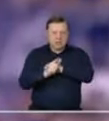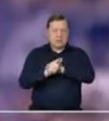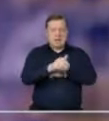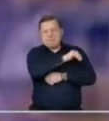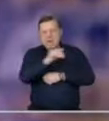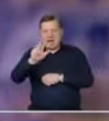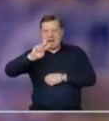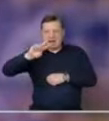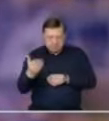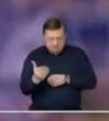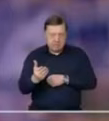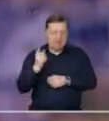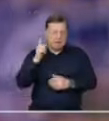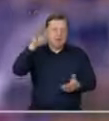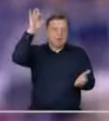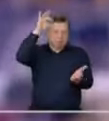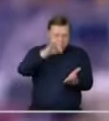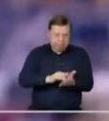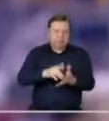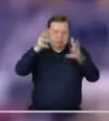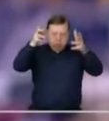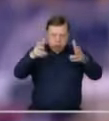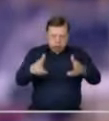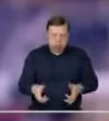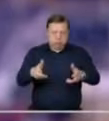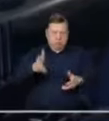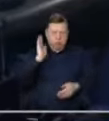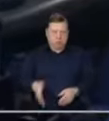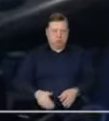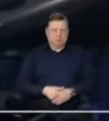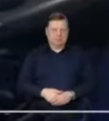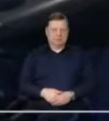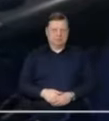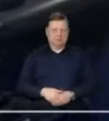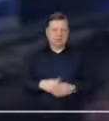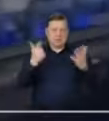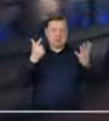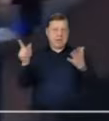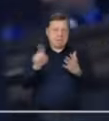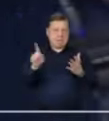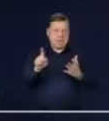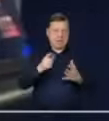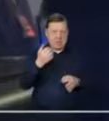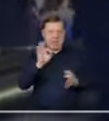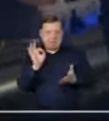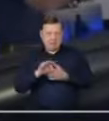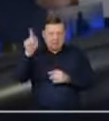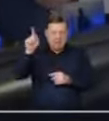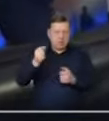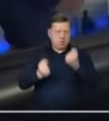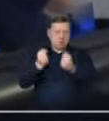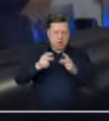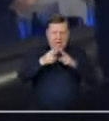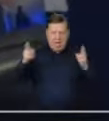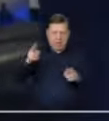kilometrów łazik Perseverance wylądował na czerwonej planecie. Po 7 minutach pełnych niepewności, bo tyle trwał najtrudniejszy